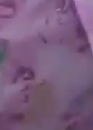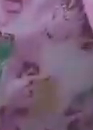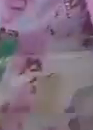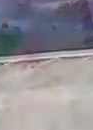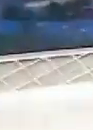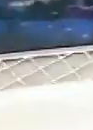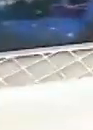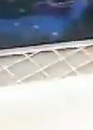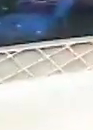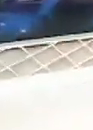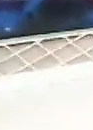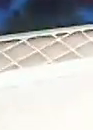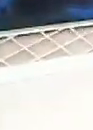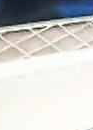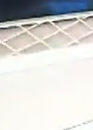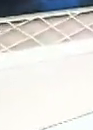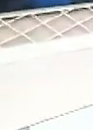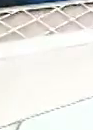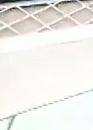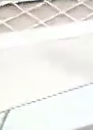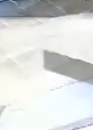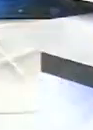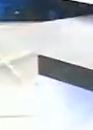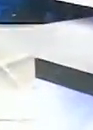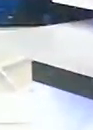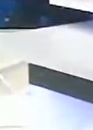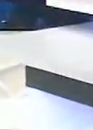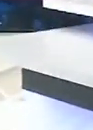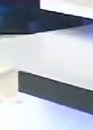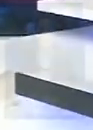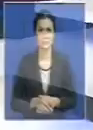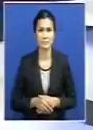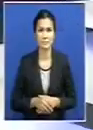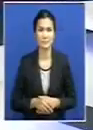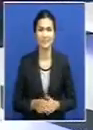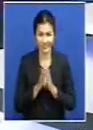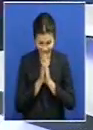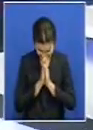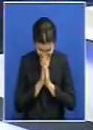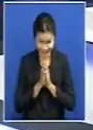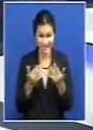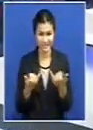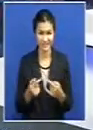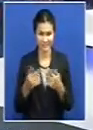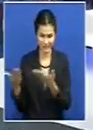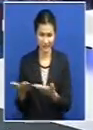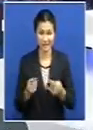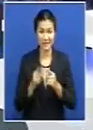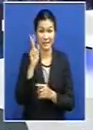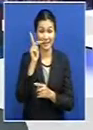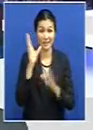ืนเกสงกรานกันพืสวัสดีคุณผู้ชมในยามเย็นนี้ค่ะสวัสดีค่ะเข้าสพิกัด